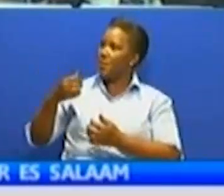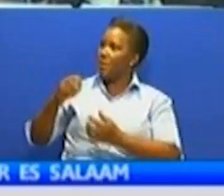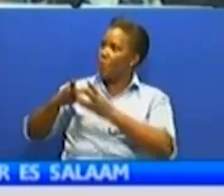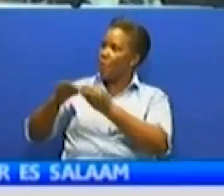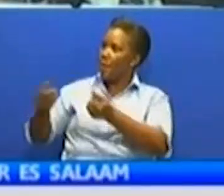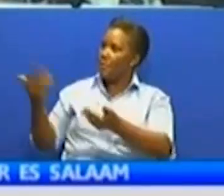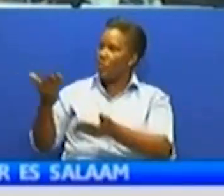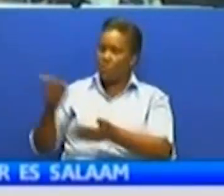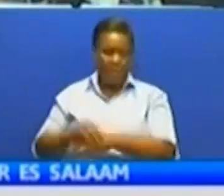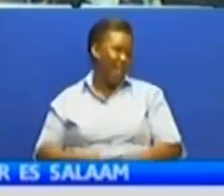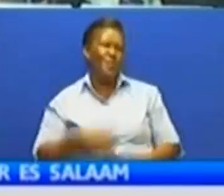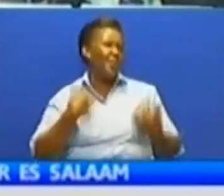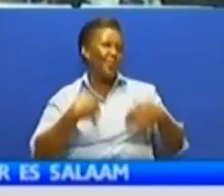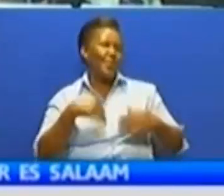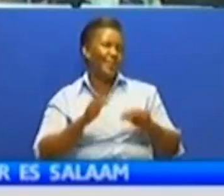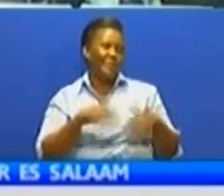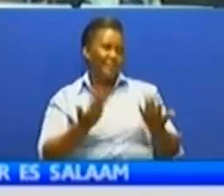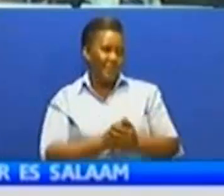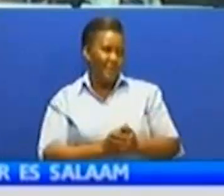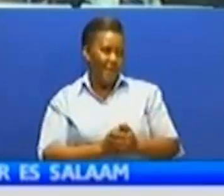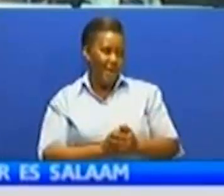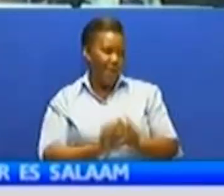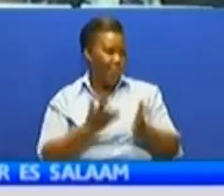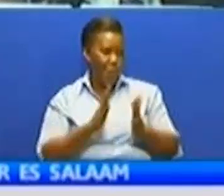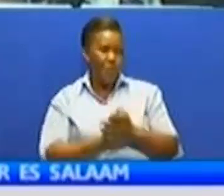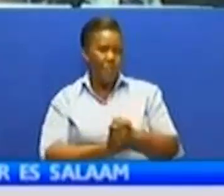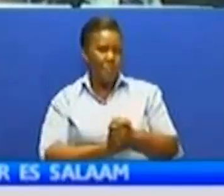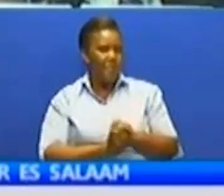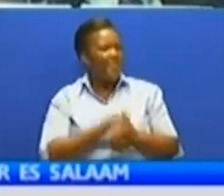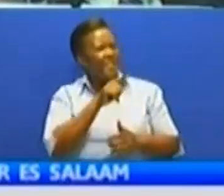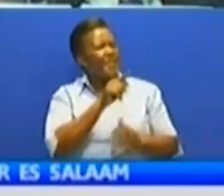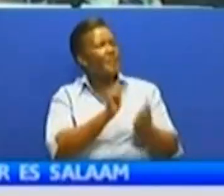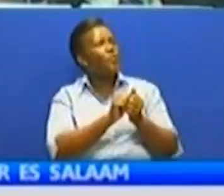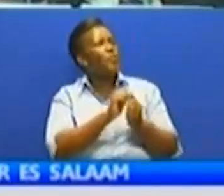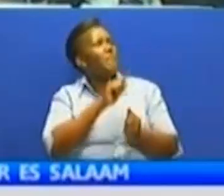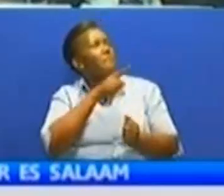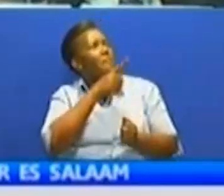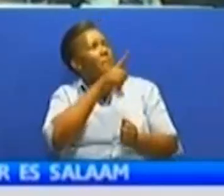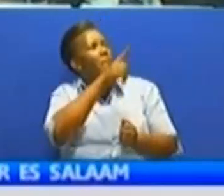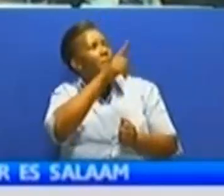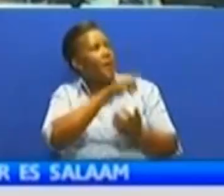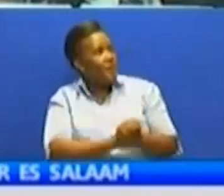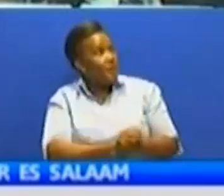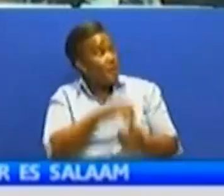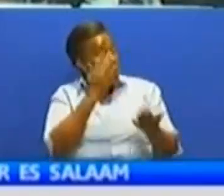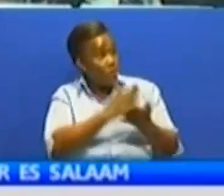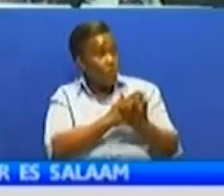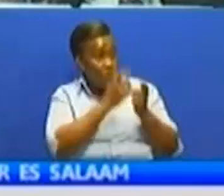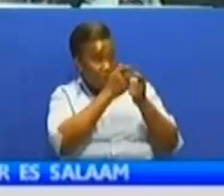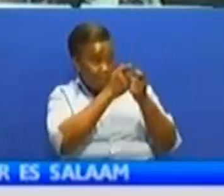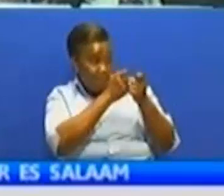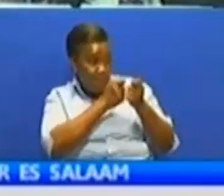chembe. Makini vitu vinatokea vitu vya mbali. Na tunasema kuna mvuto wa